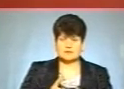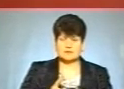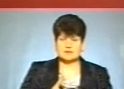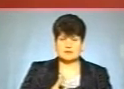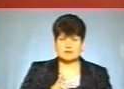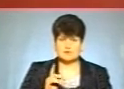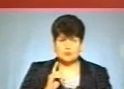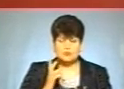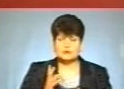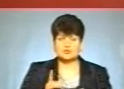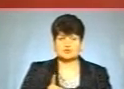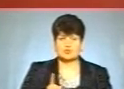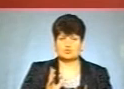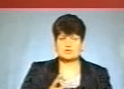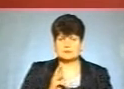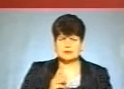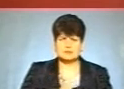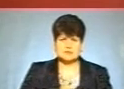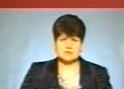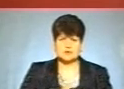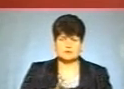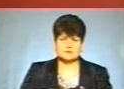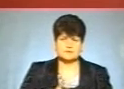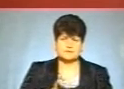кардинально зарплата збільшена, тому що все ж таки фонд то